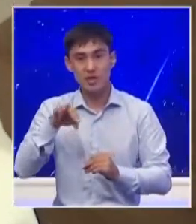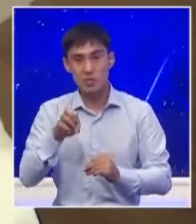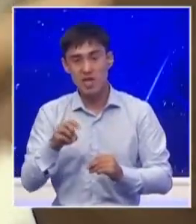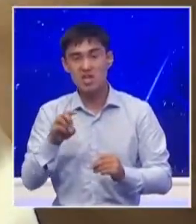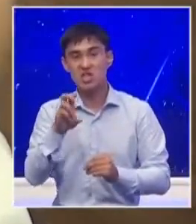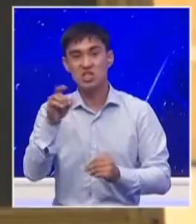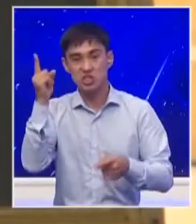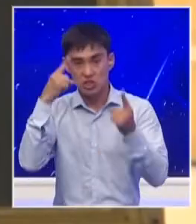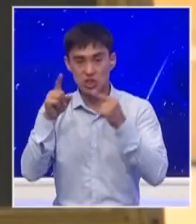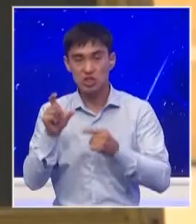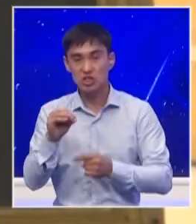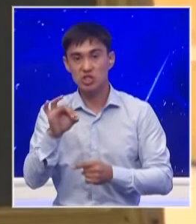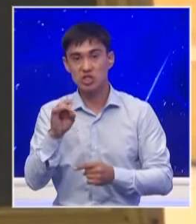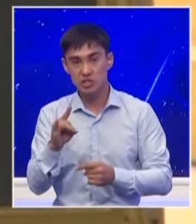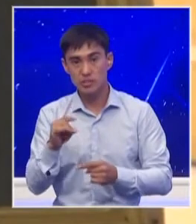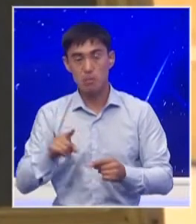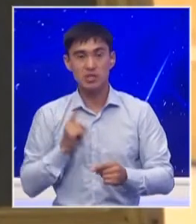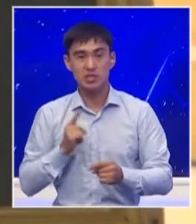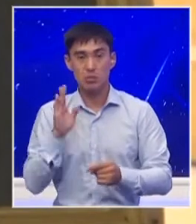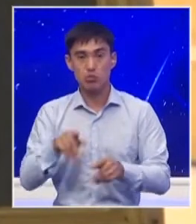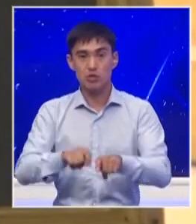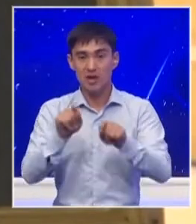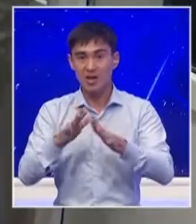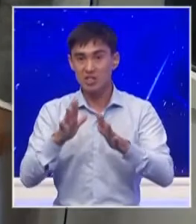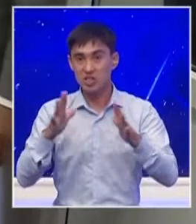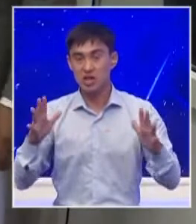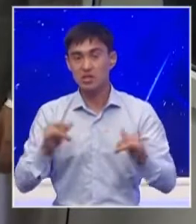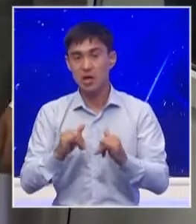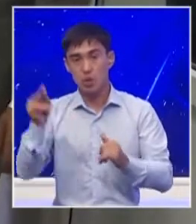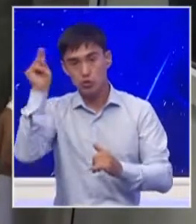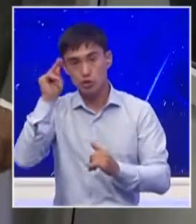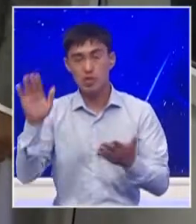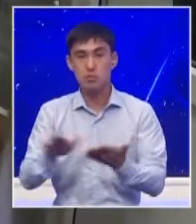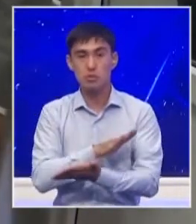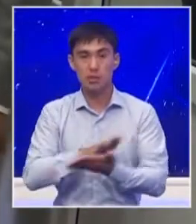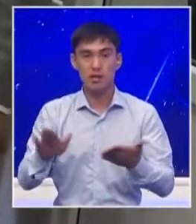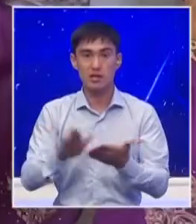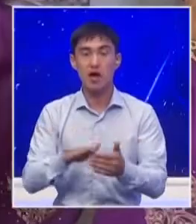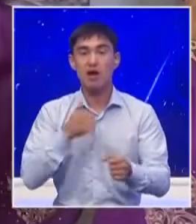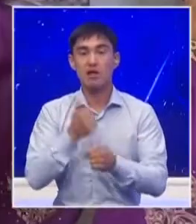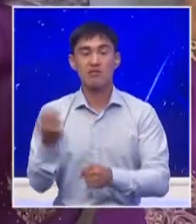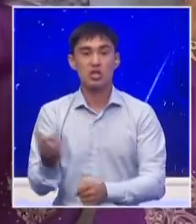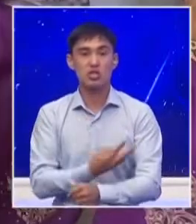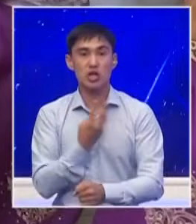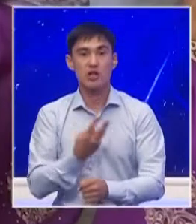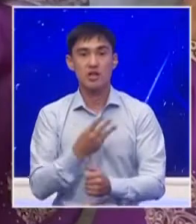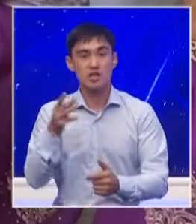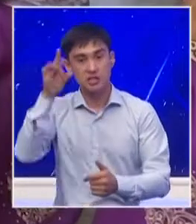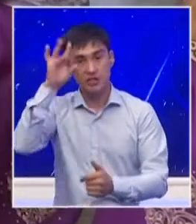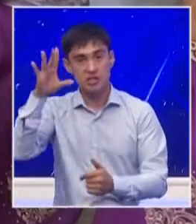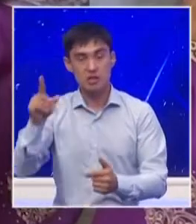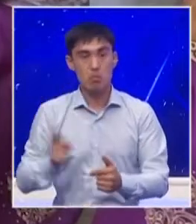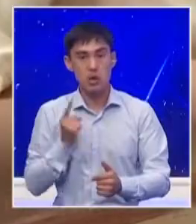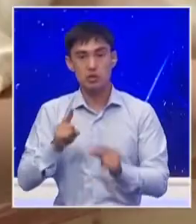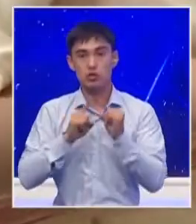однако уже в ближайшее время мастерская будет расширяться обучение бесплатное главное желание известный мастер слова